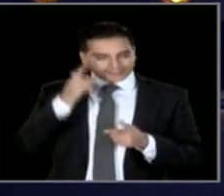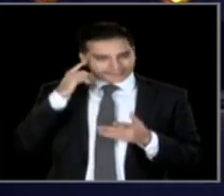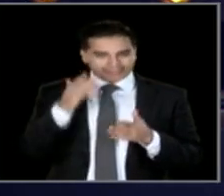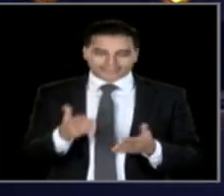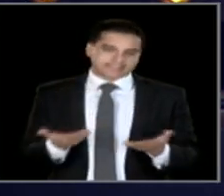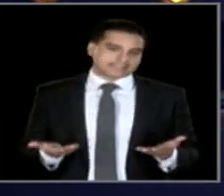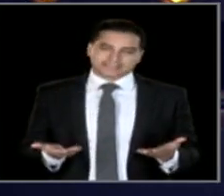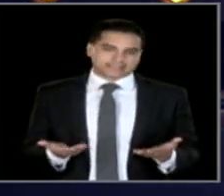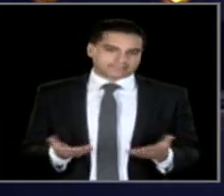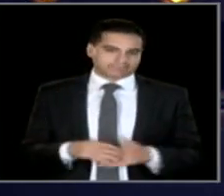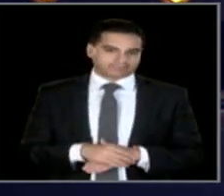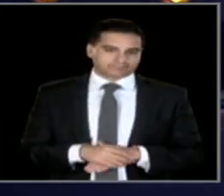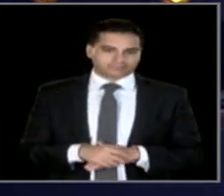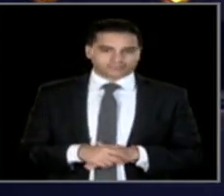التركيز.